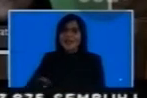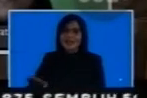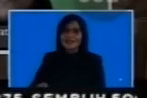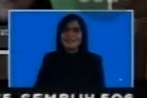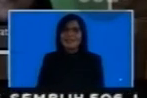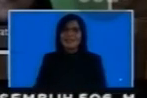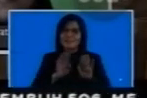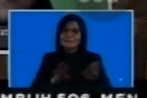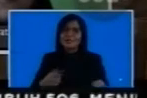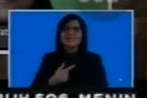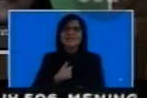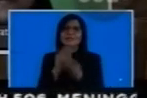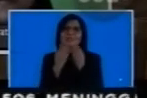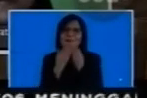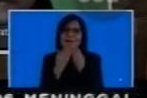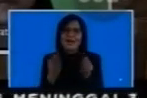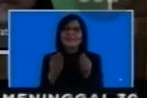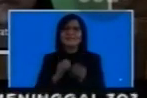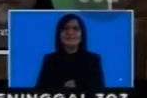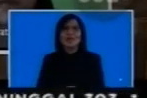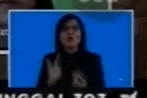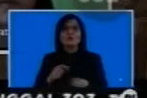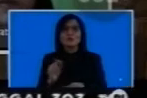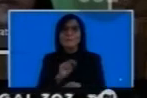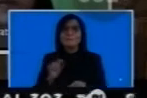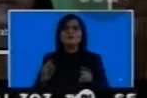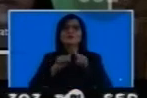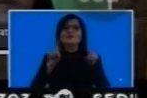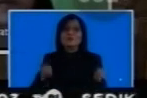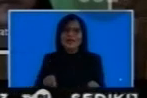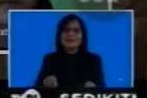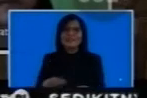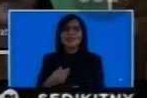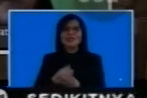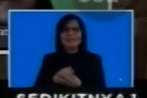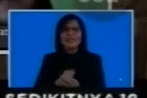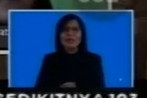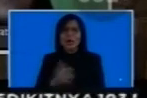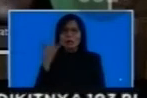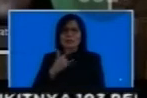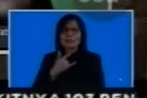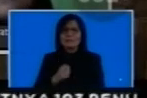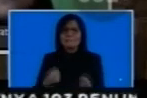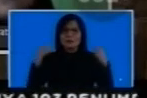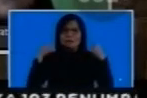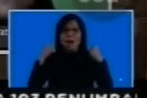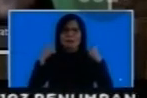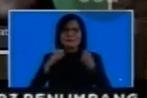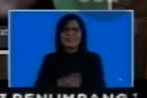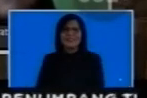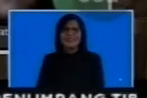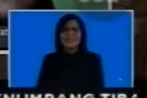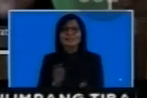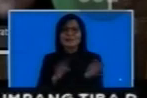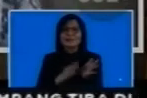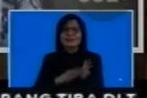terima kasih udah telah menulis suratnya. Terima kasih untuk masih semangat di saat krisis